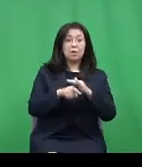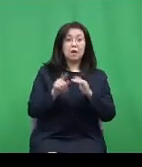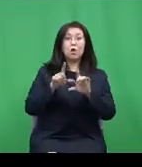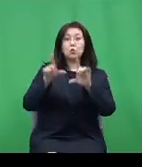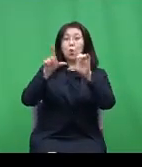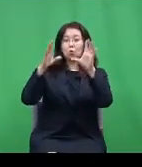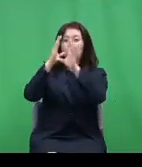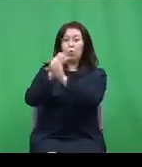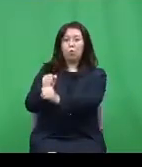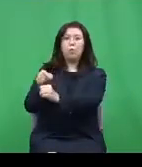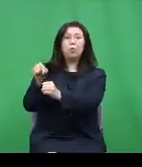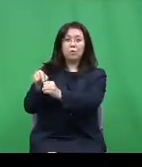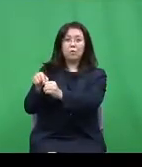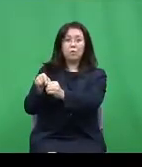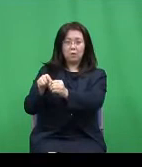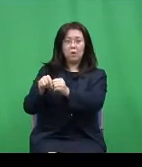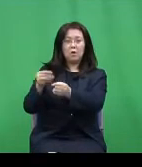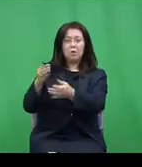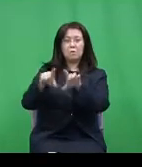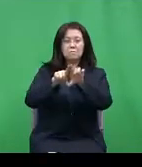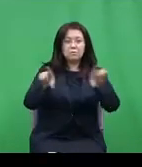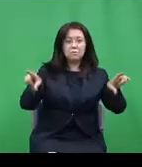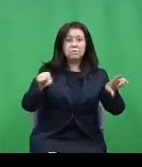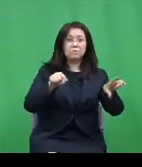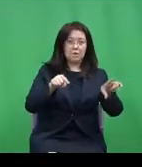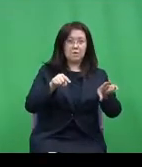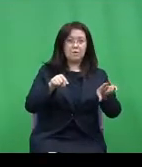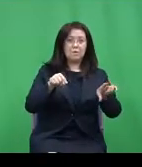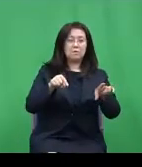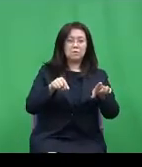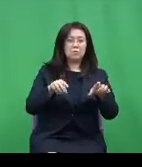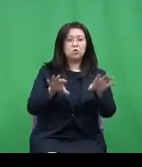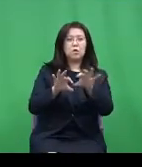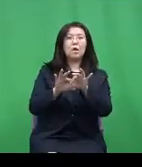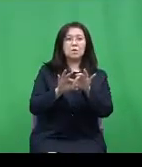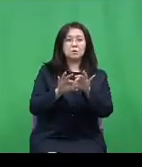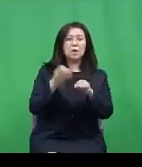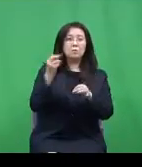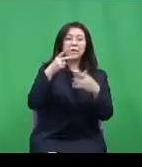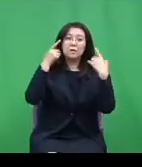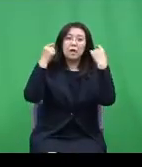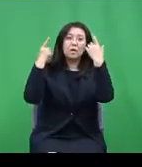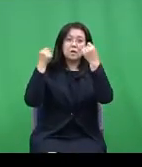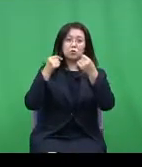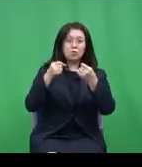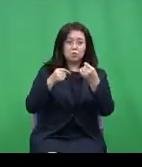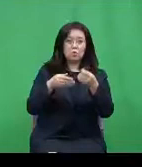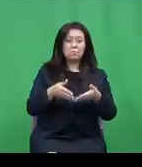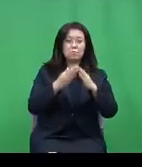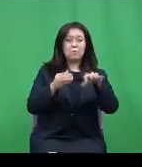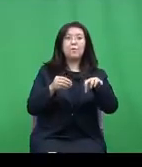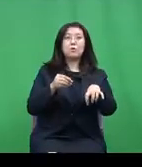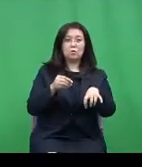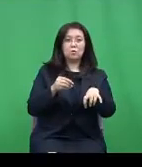幅広い意味での東京一極集中是正、それは税財源の面、合わせて大学立